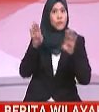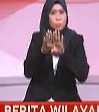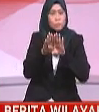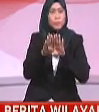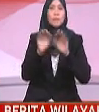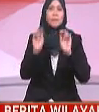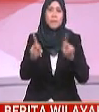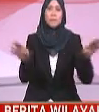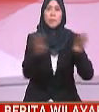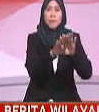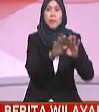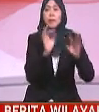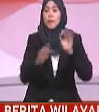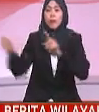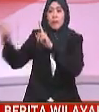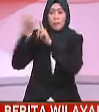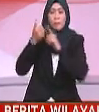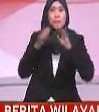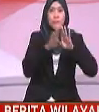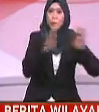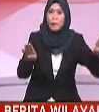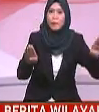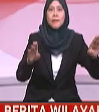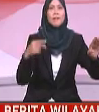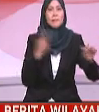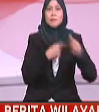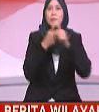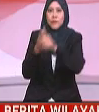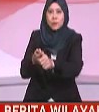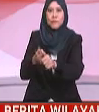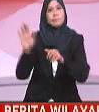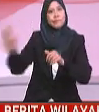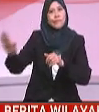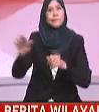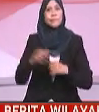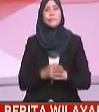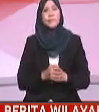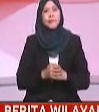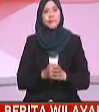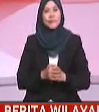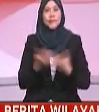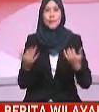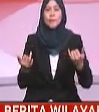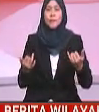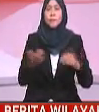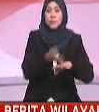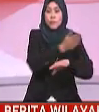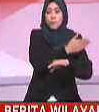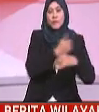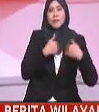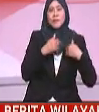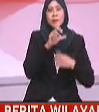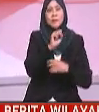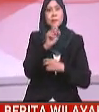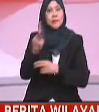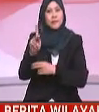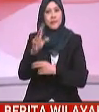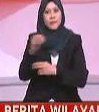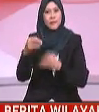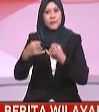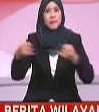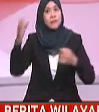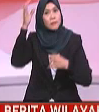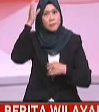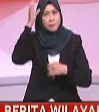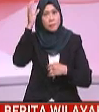MKN cakap boleh buka kelas, kita buka kelas. Sebelum ini, tiga sekolah kebangsaan SK dan tiga lagi sekolah jenis